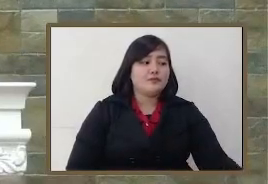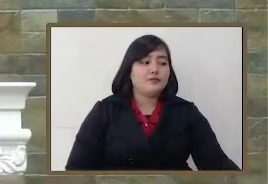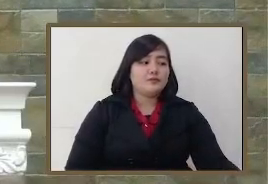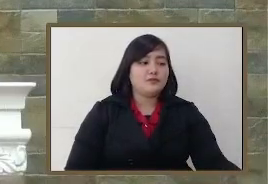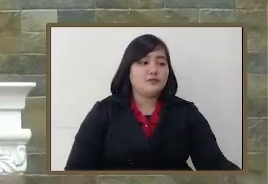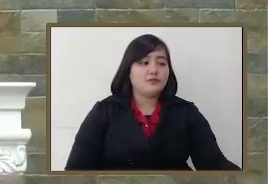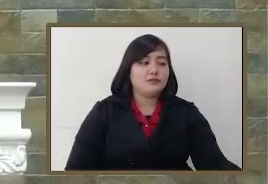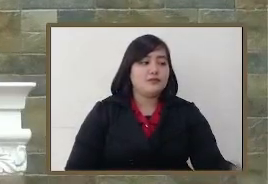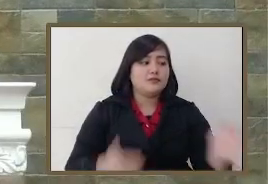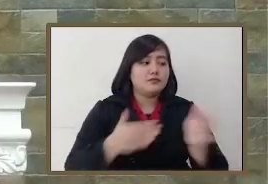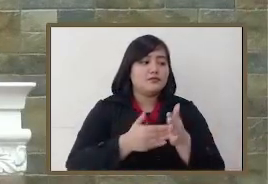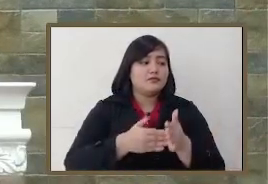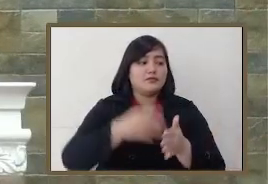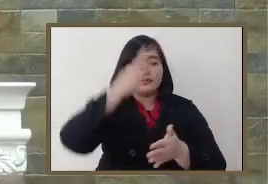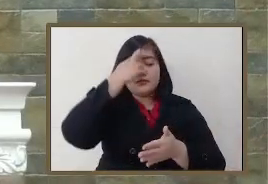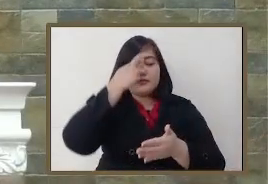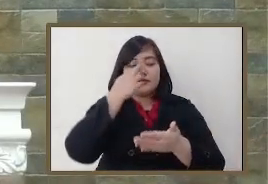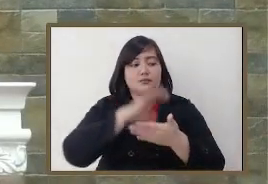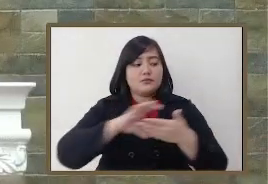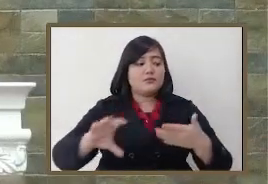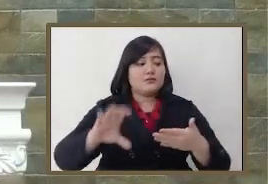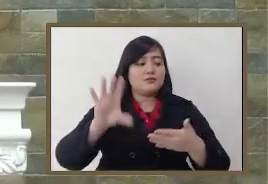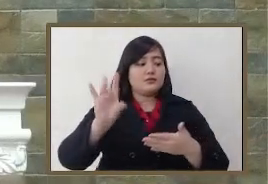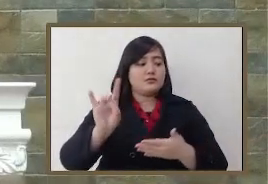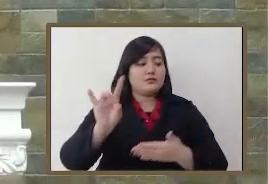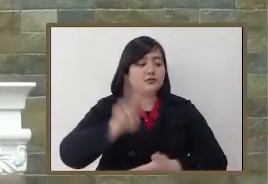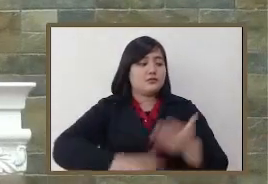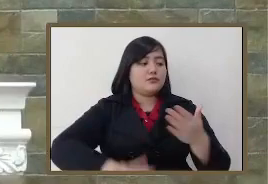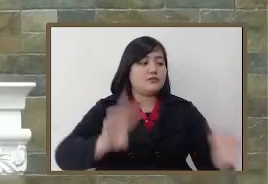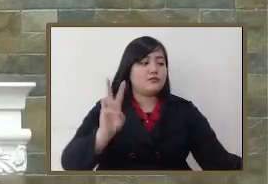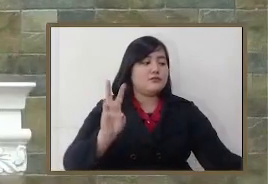chapter 8. Let's go back. Verse number 16.